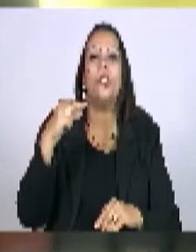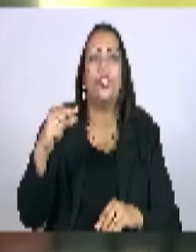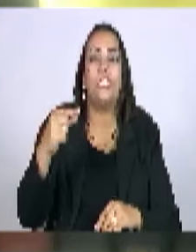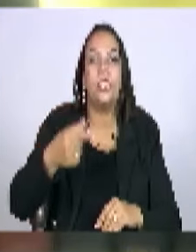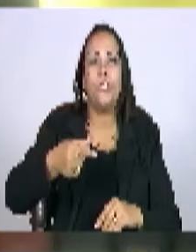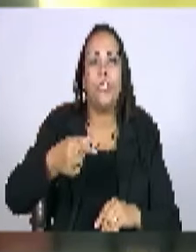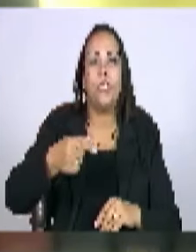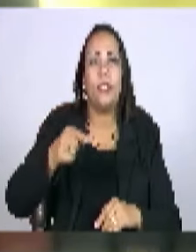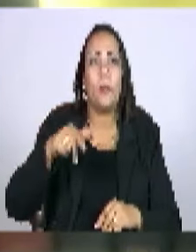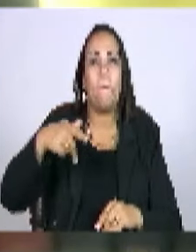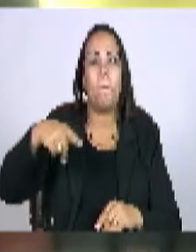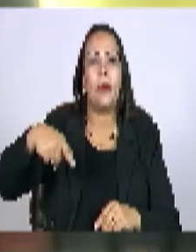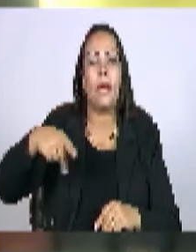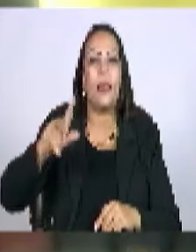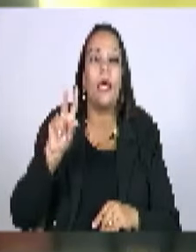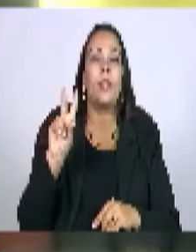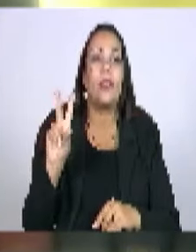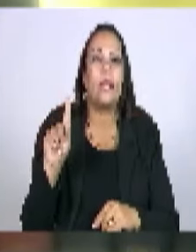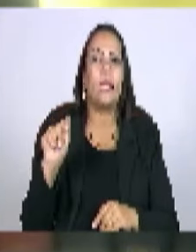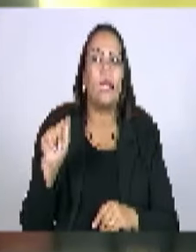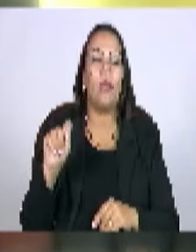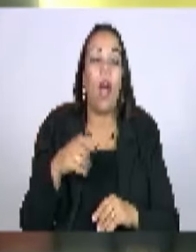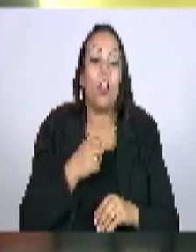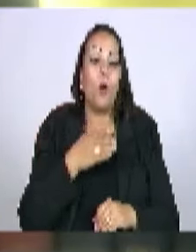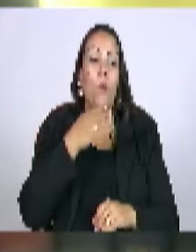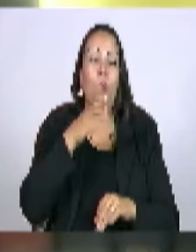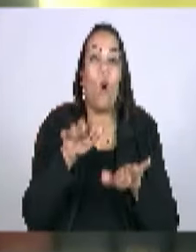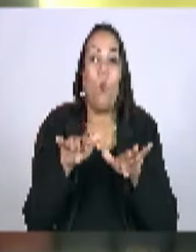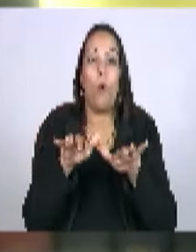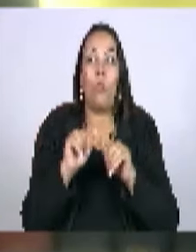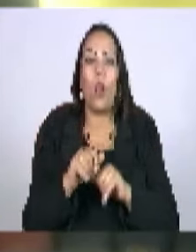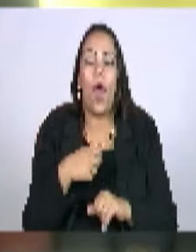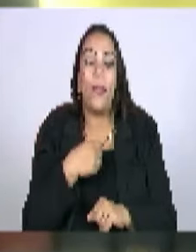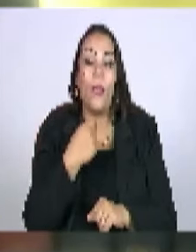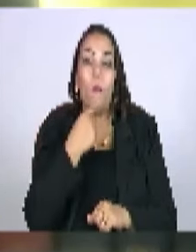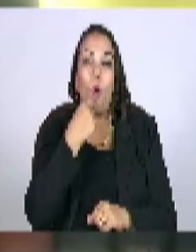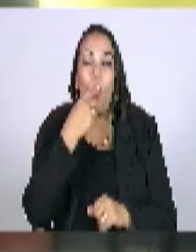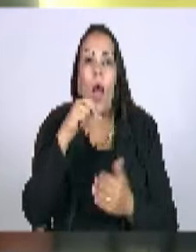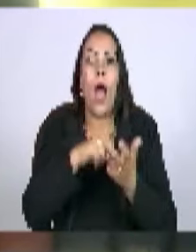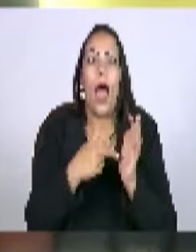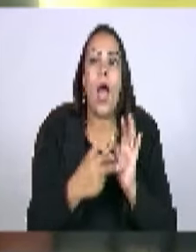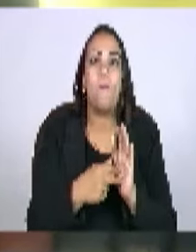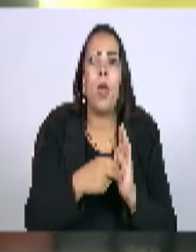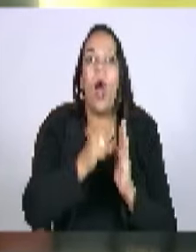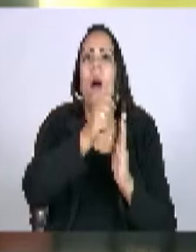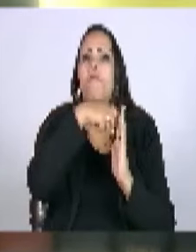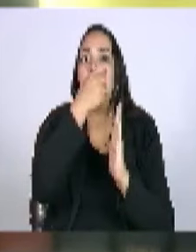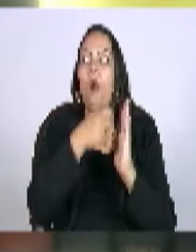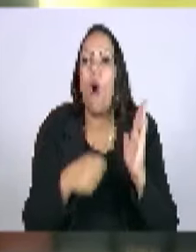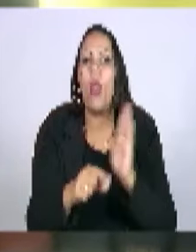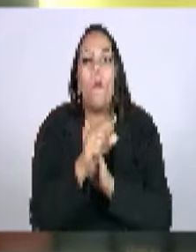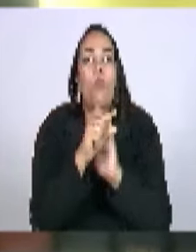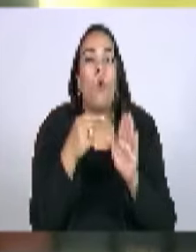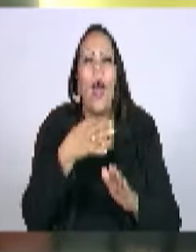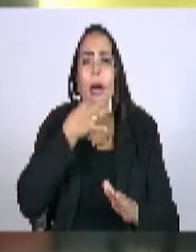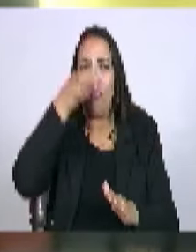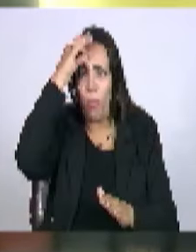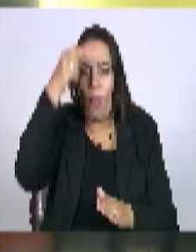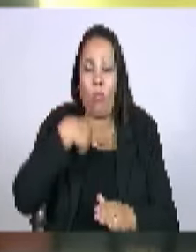ده حضرتك بتروح للكمبيوتر تقول له انا عايز اكتب مقال عن الموضوع الفلاني يكتبلك